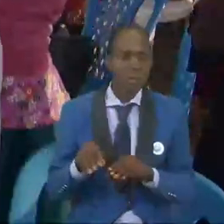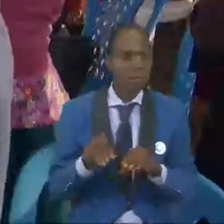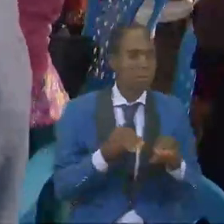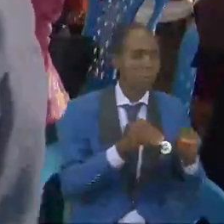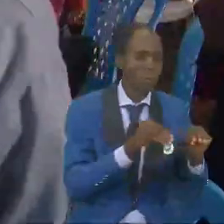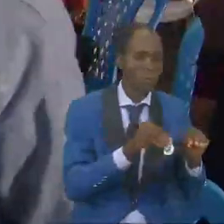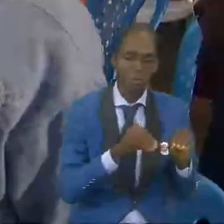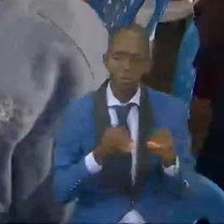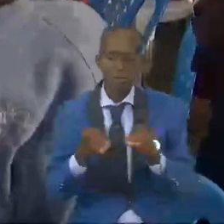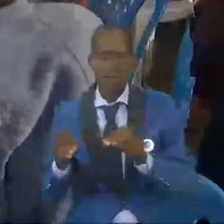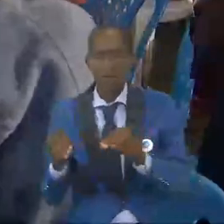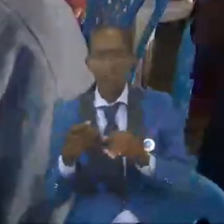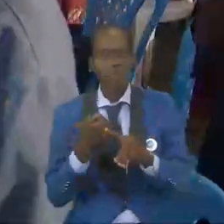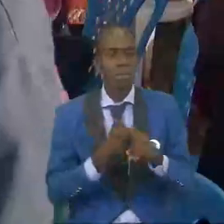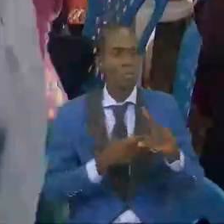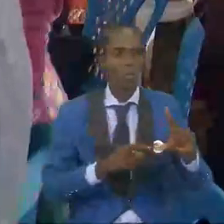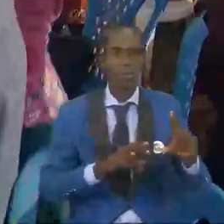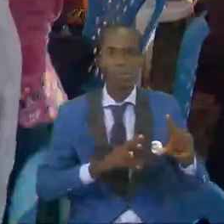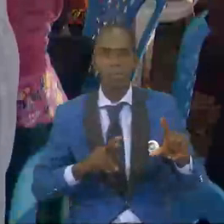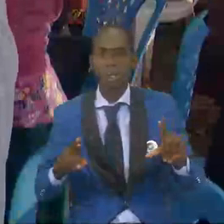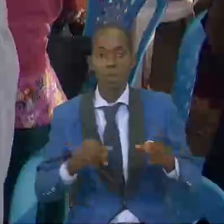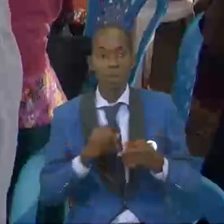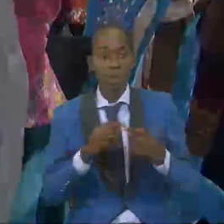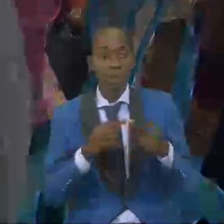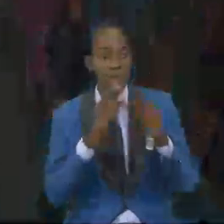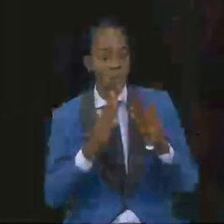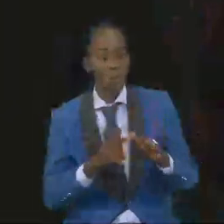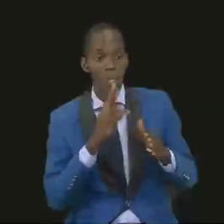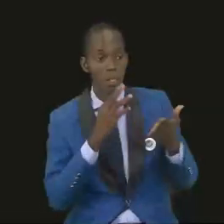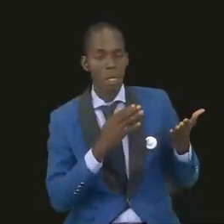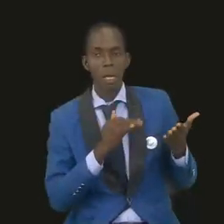C'est pas que tu es en haut et en bas. Tu oscilles.